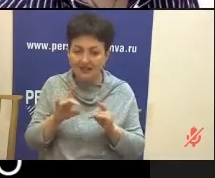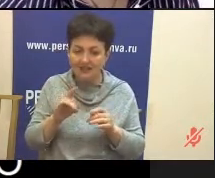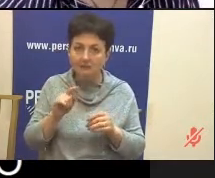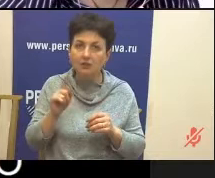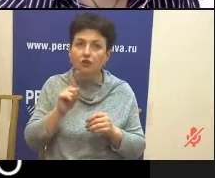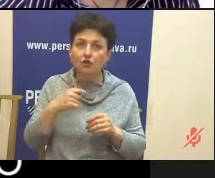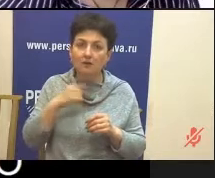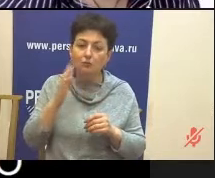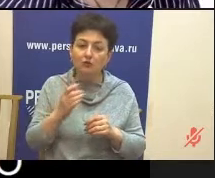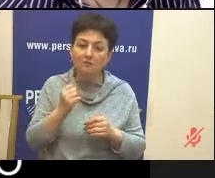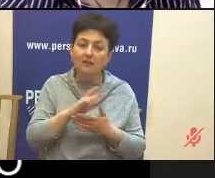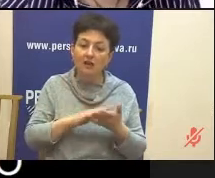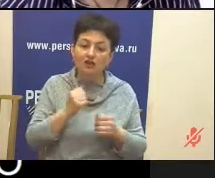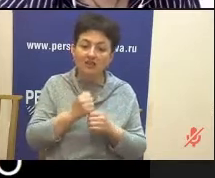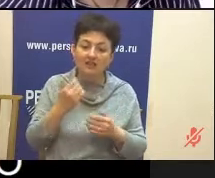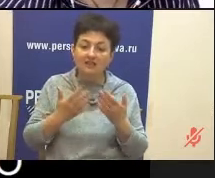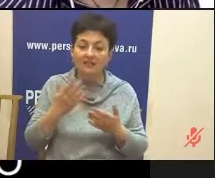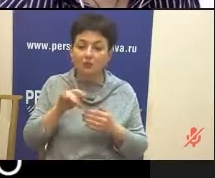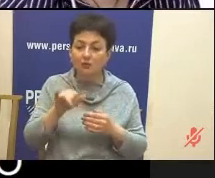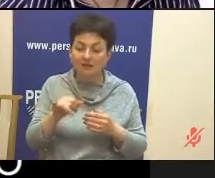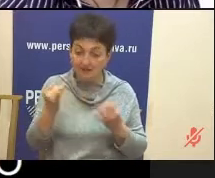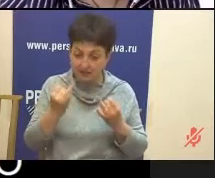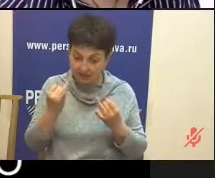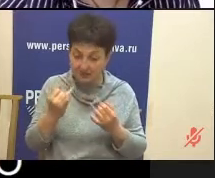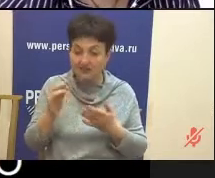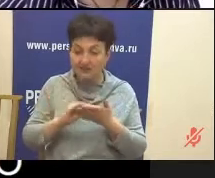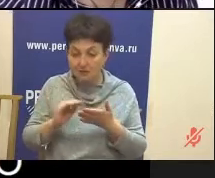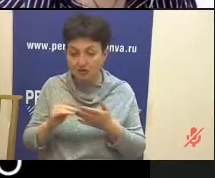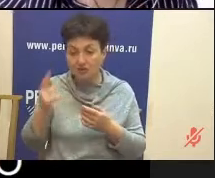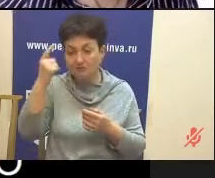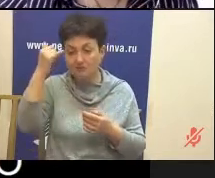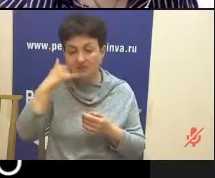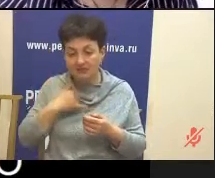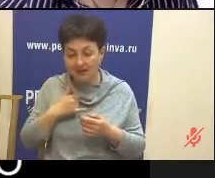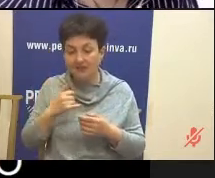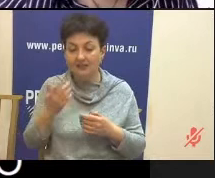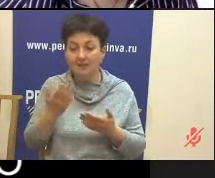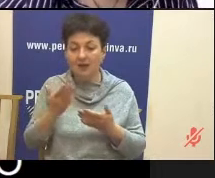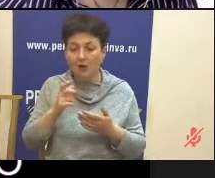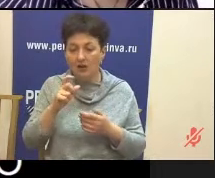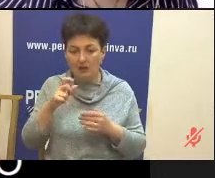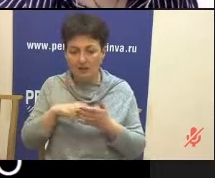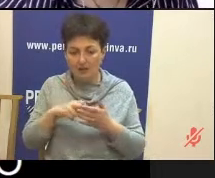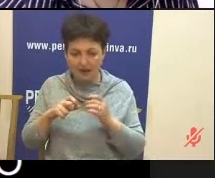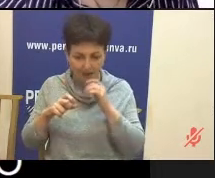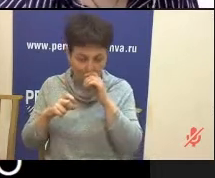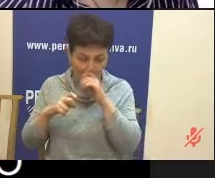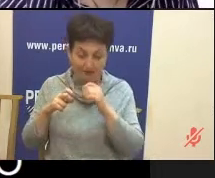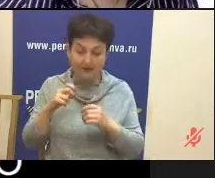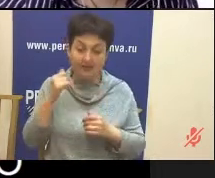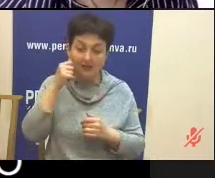писала, с рассказом о том, что мы будем делать дальше. И если у вас возникнет интерес, напишите или позвоните нам